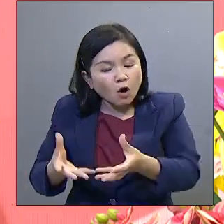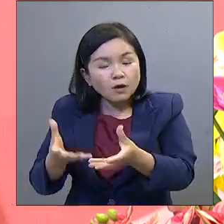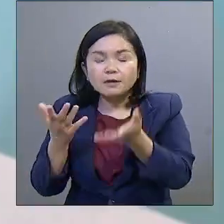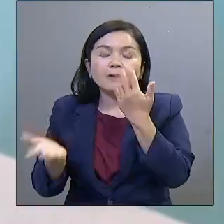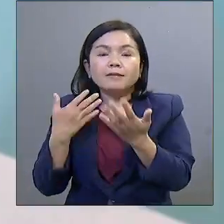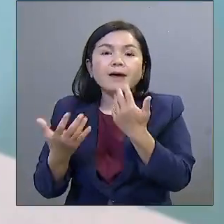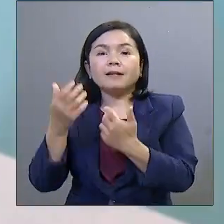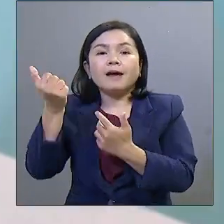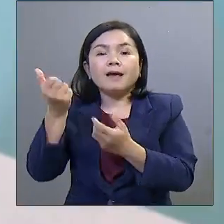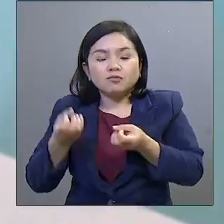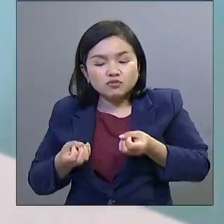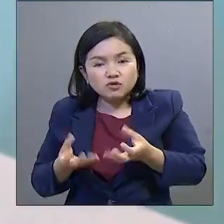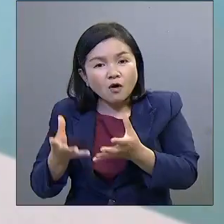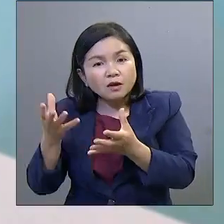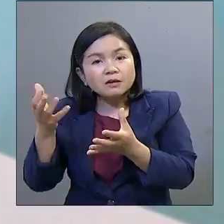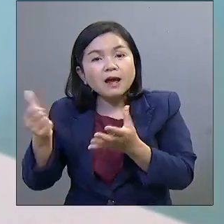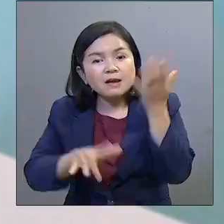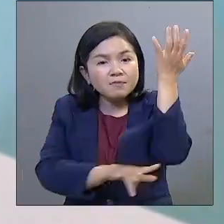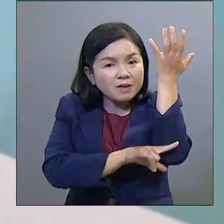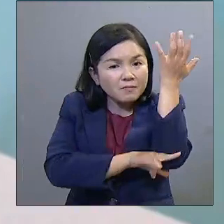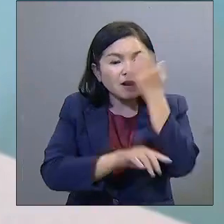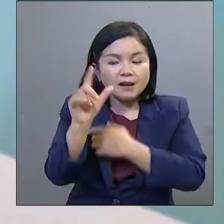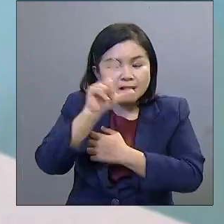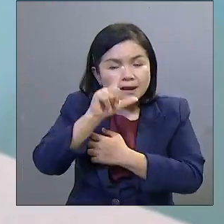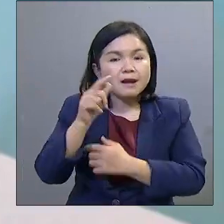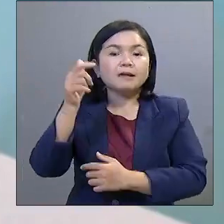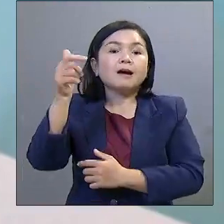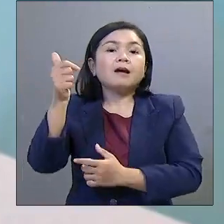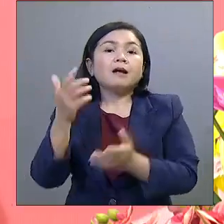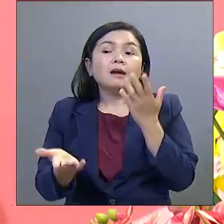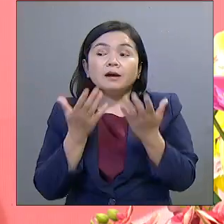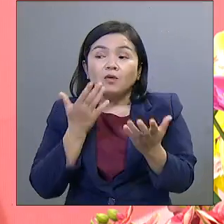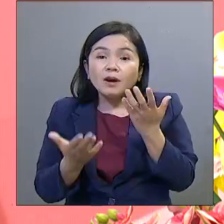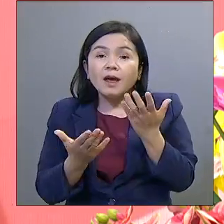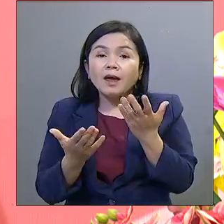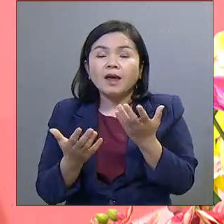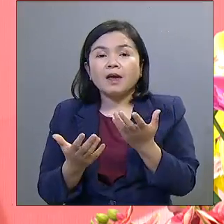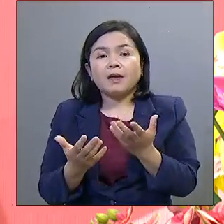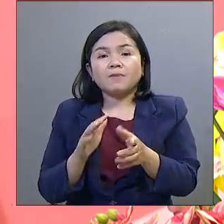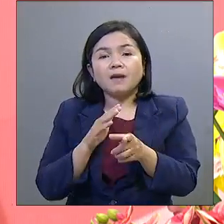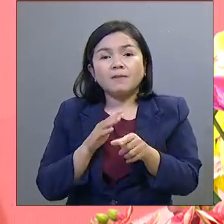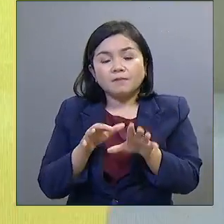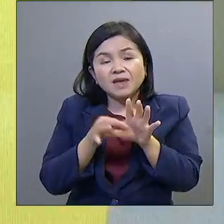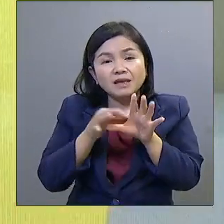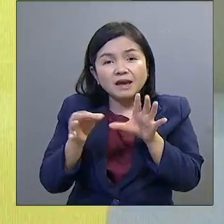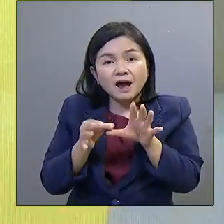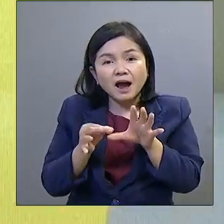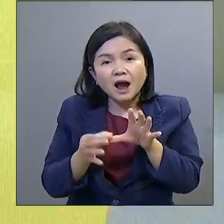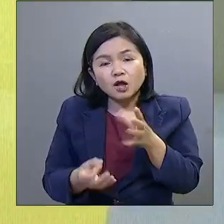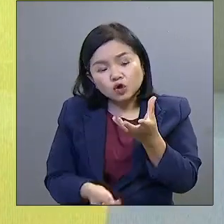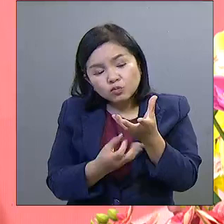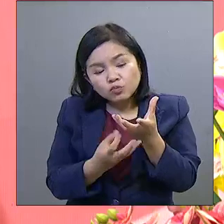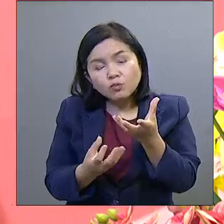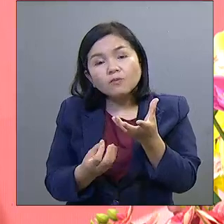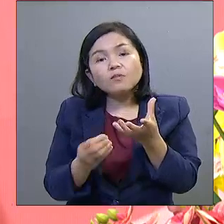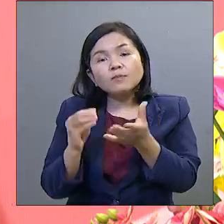ทอดกระเทียมแล้วก็มีขมิ้นเนาะทอดขมิ้นเนาะ ใช ่หรือจะเป็นลวกจิ้ม ค่ะ แต่แม้เพราะมันไม่ขาวนะพอไม่ข